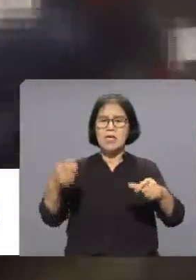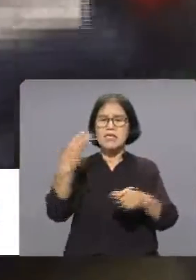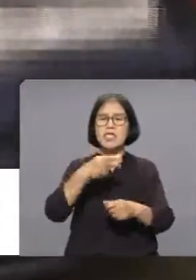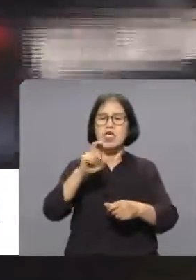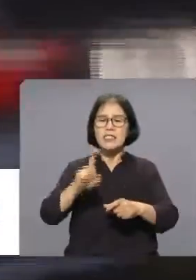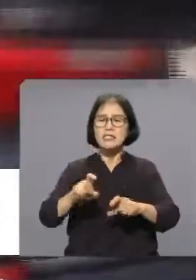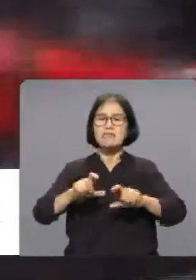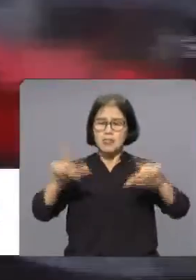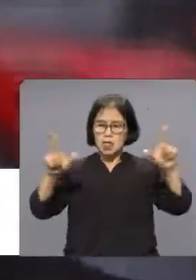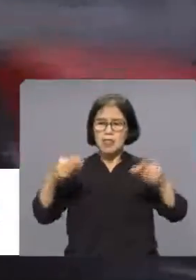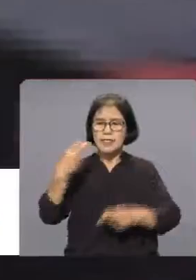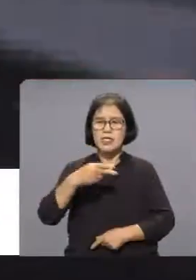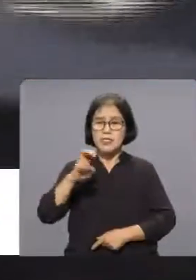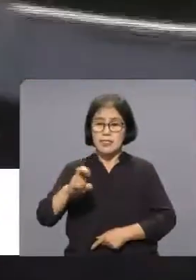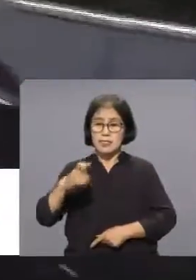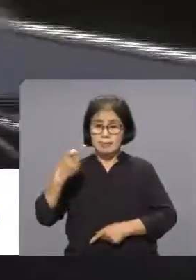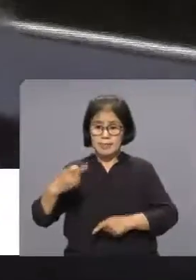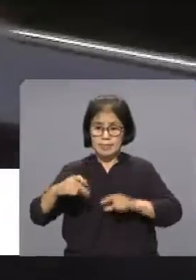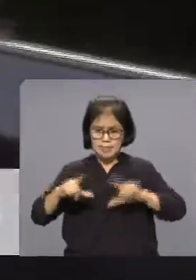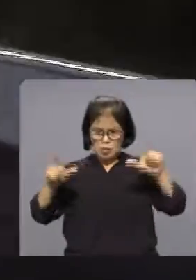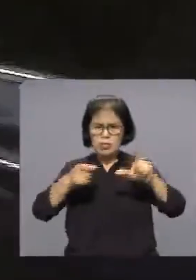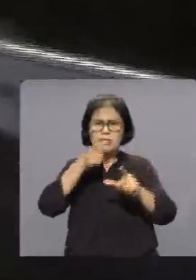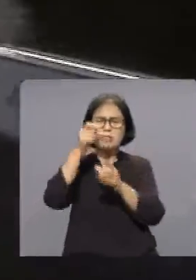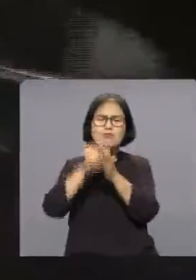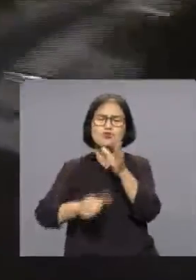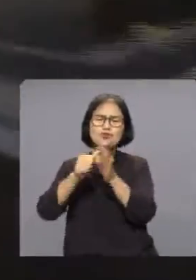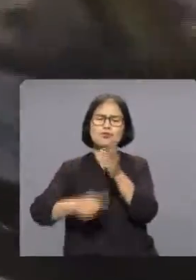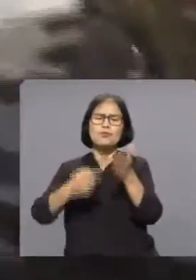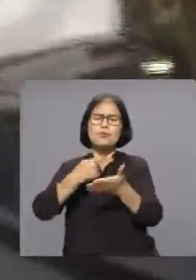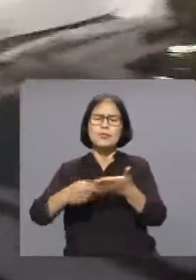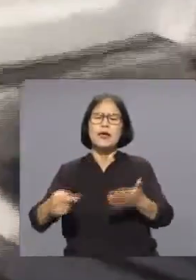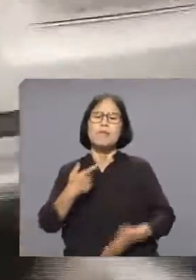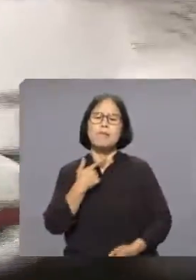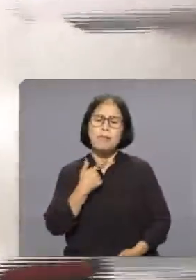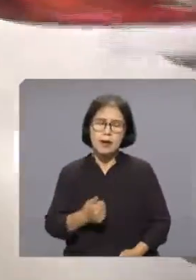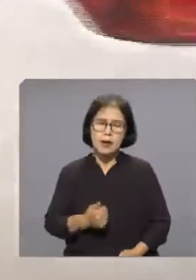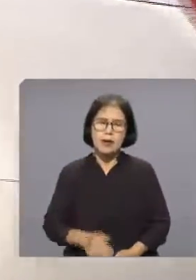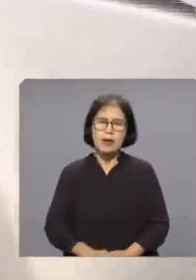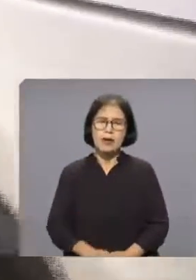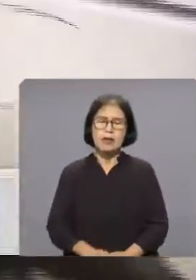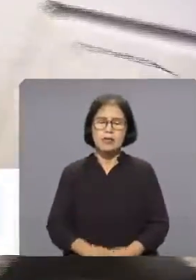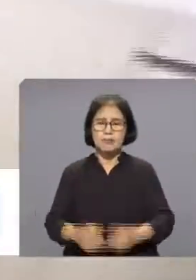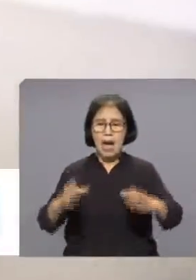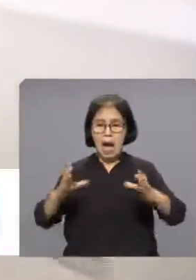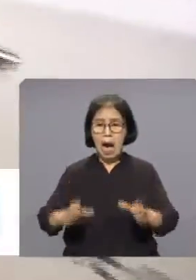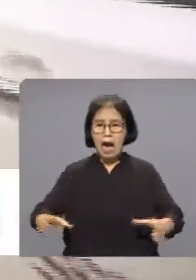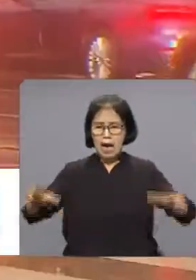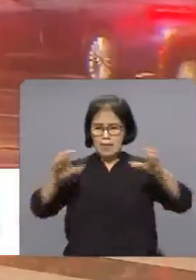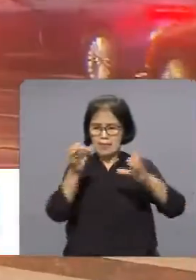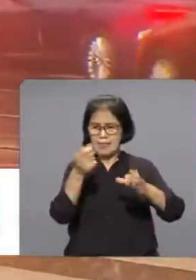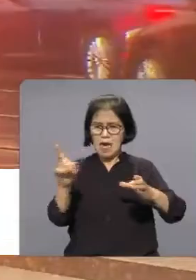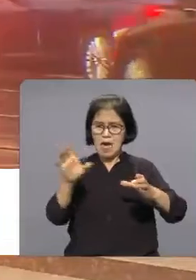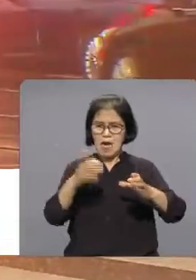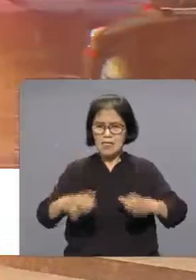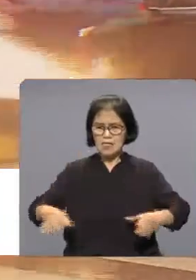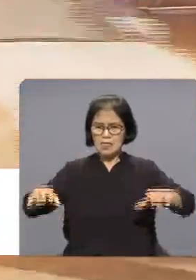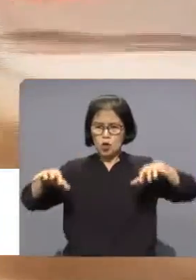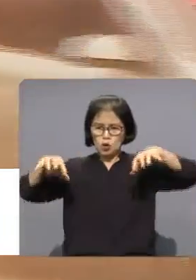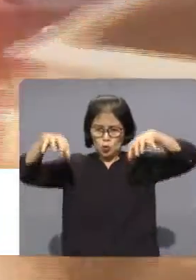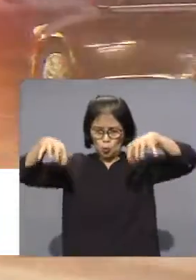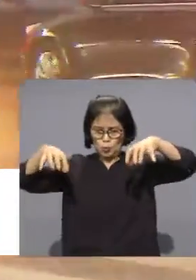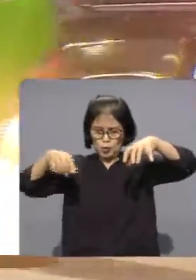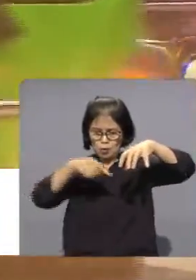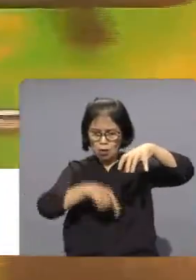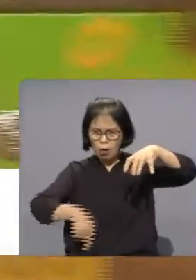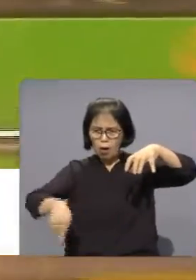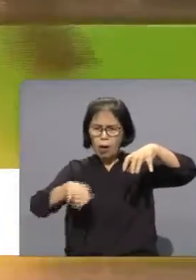2010년과 2012년에도 이렇게 침수 피해를 겪었는데요. 이른바 항아리 지형이라고 하죠. 그 양옆이 높고